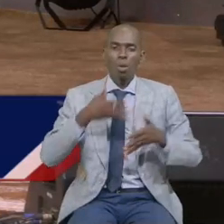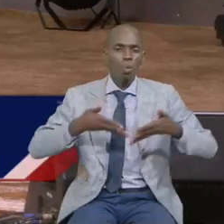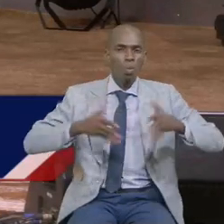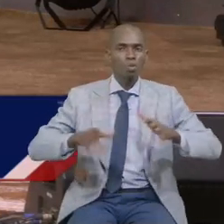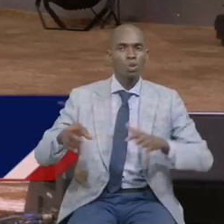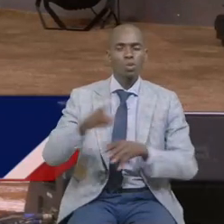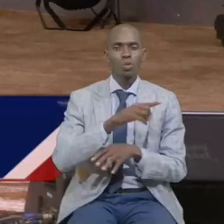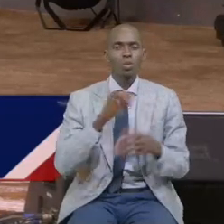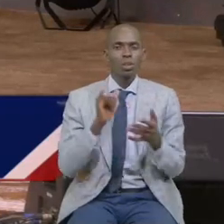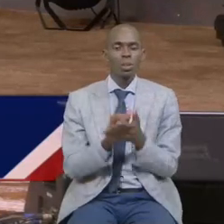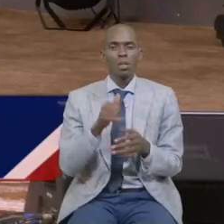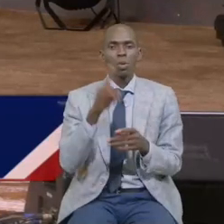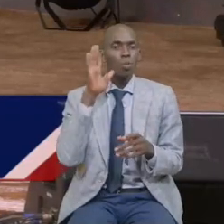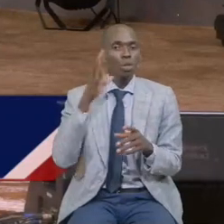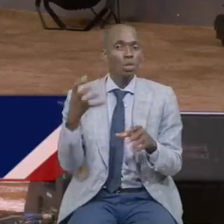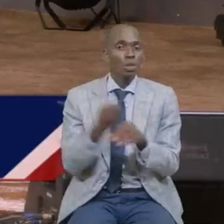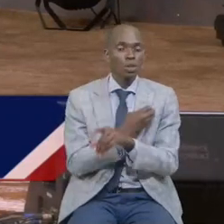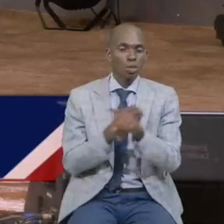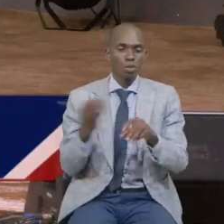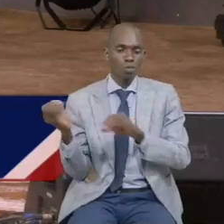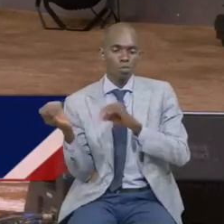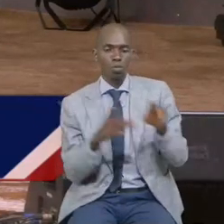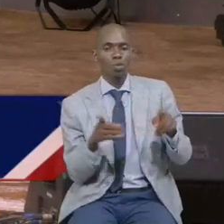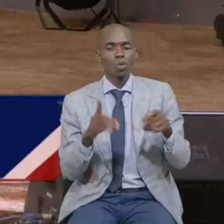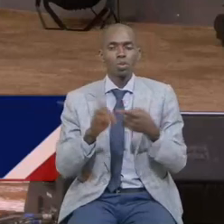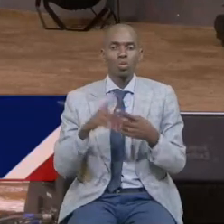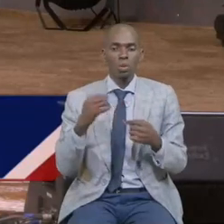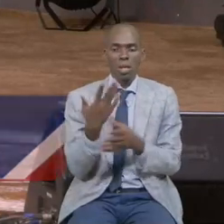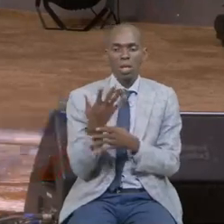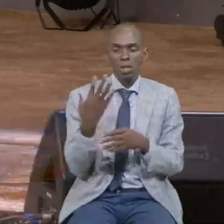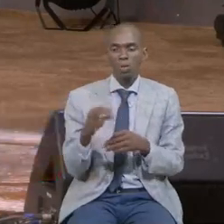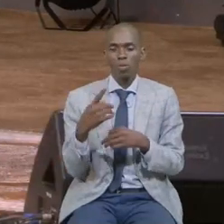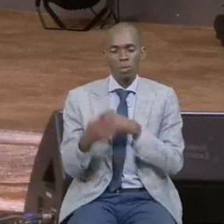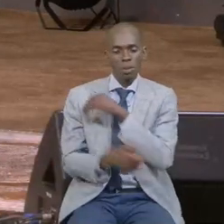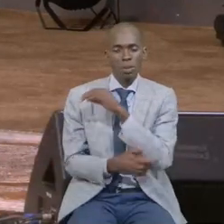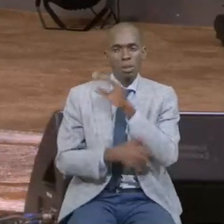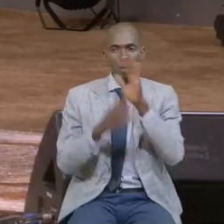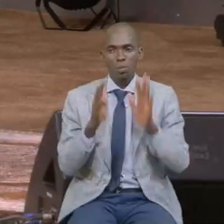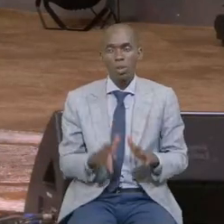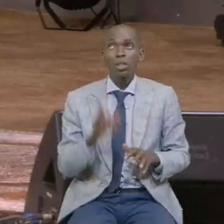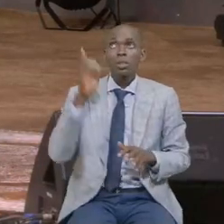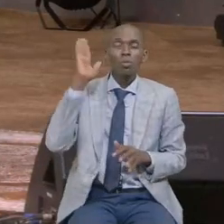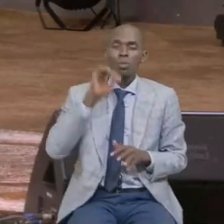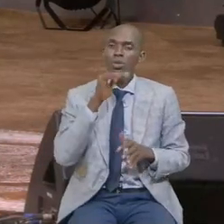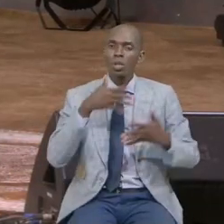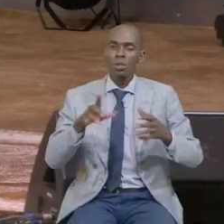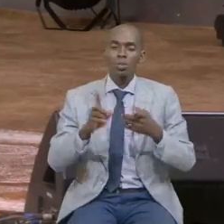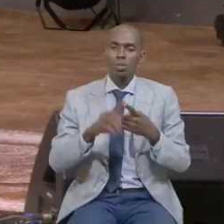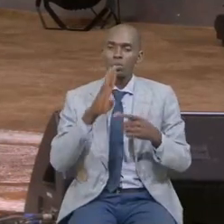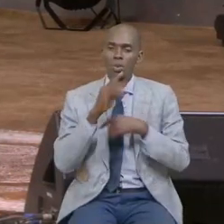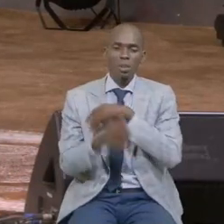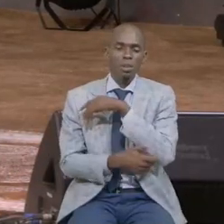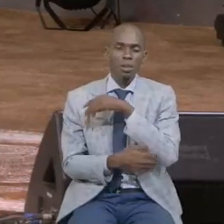Dieu ne vous jetera pas dans la main du diable. Ne permettra pas que vous soyez tentés au-delà de vos forces.